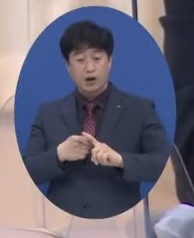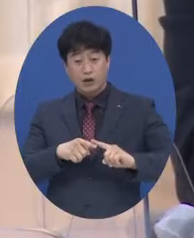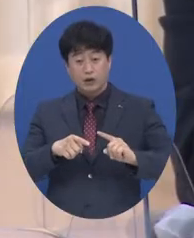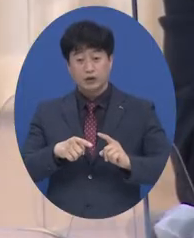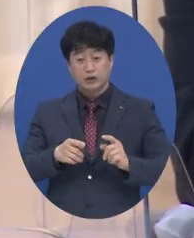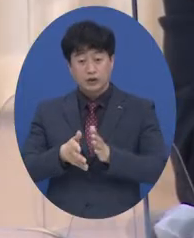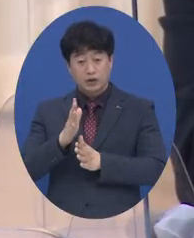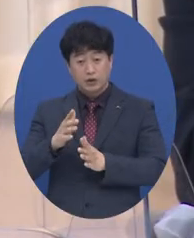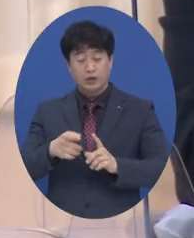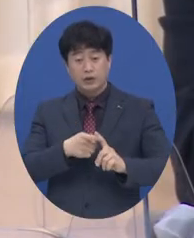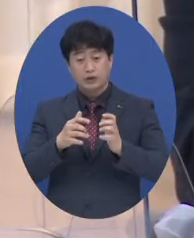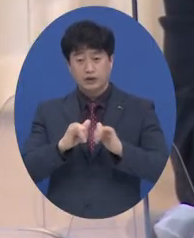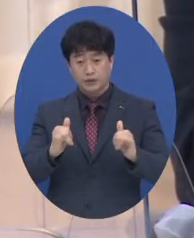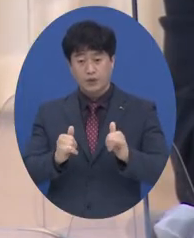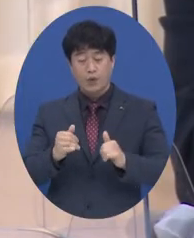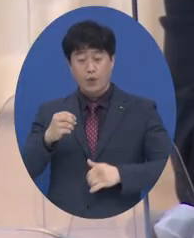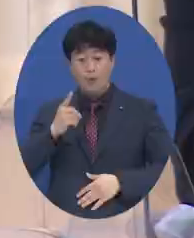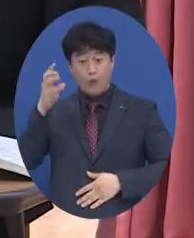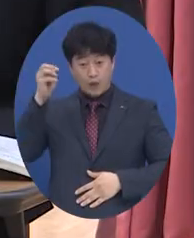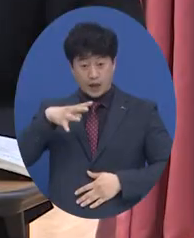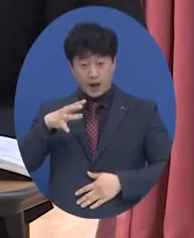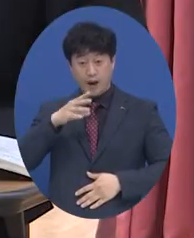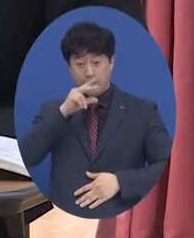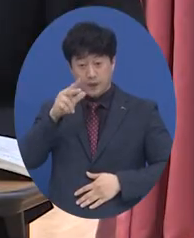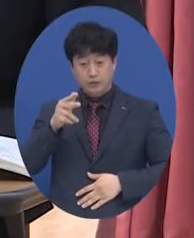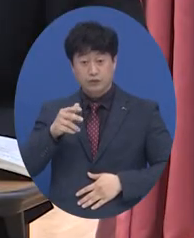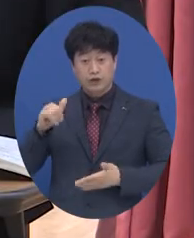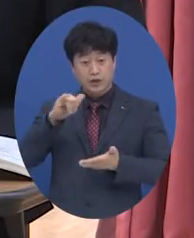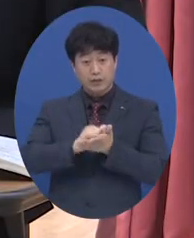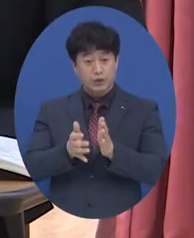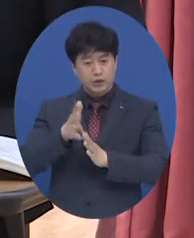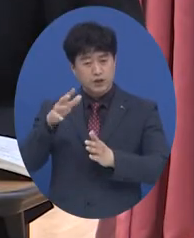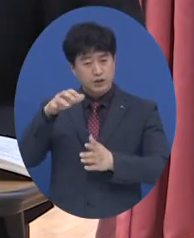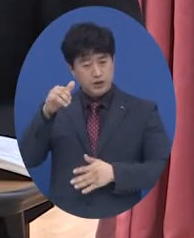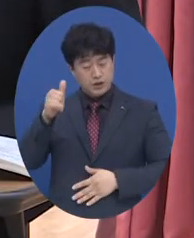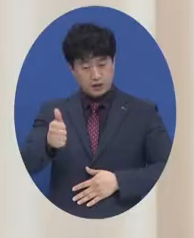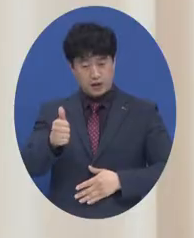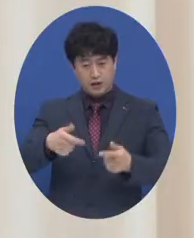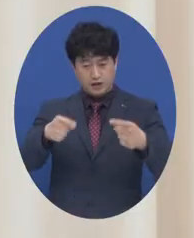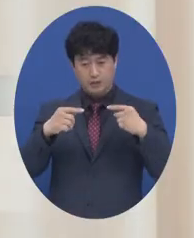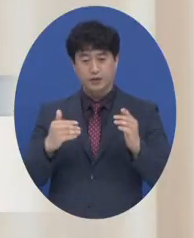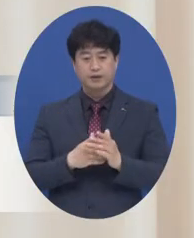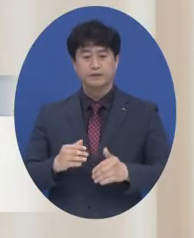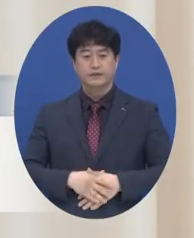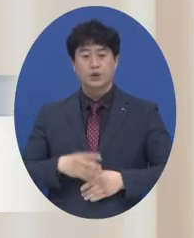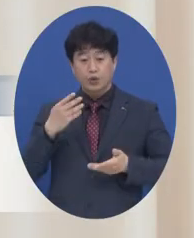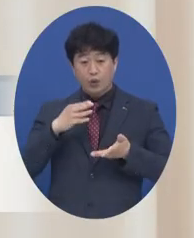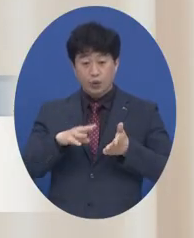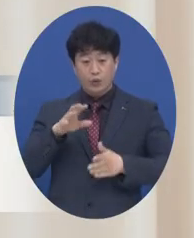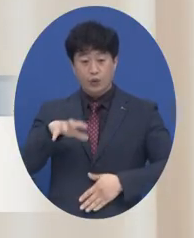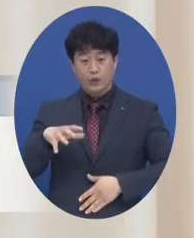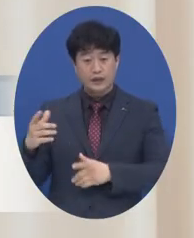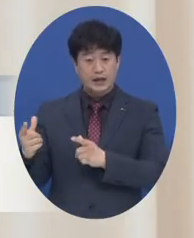관계자들과 고양시장, 파주시장, 그리고 김포시장도 함께했습니다. 경기도에서도 이렇게